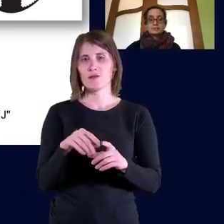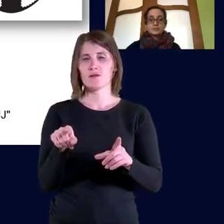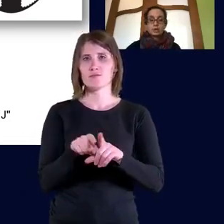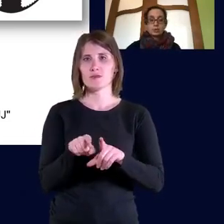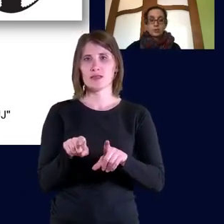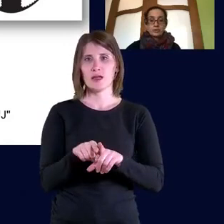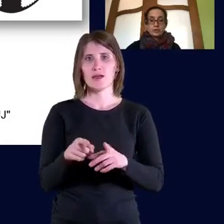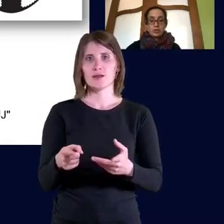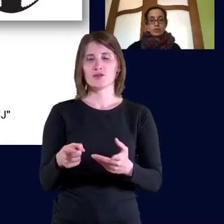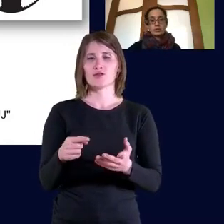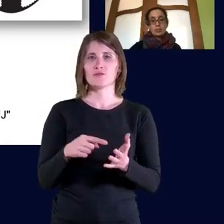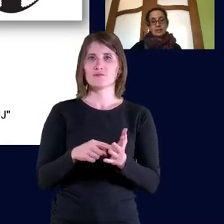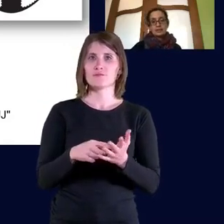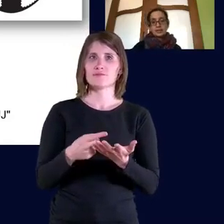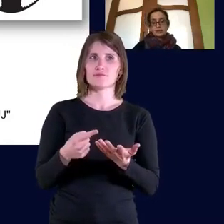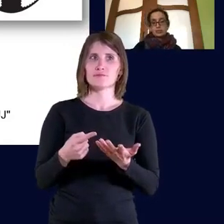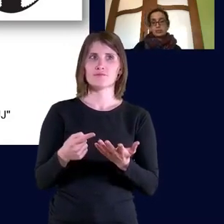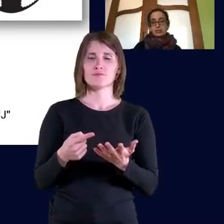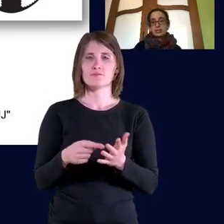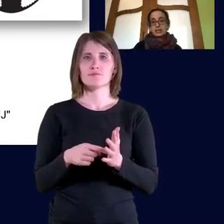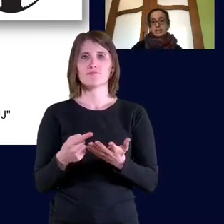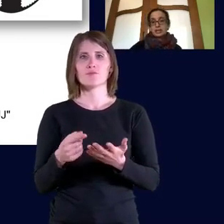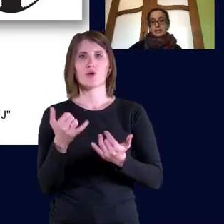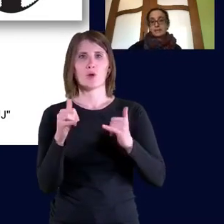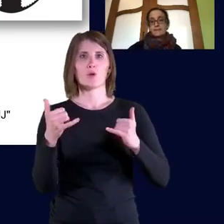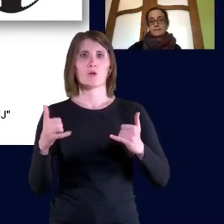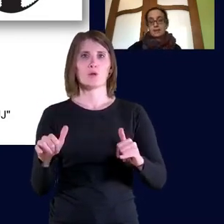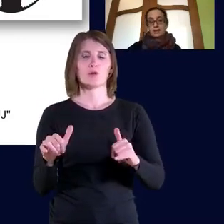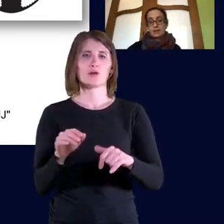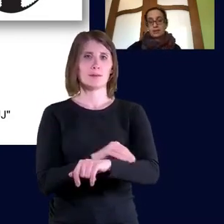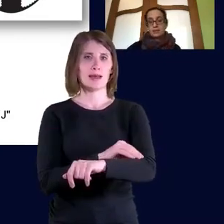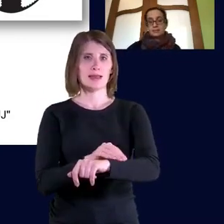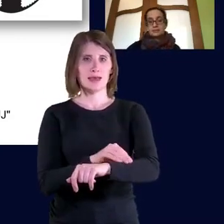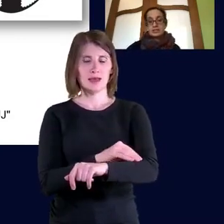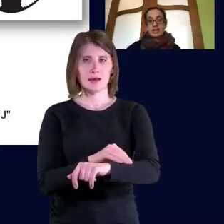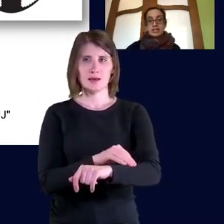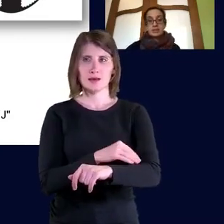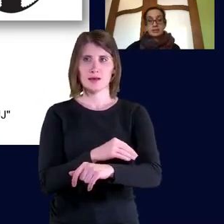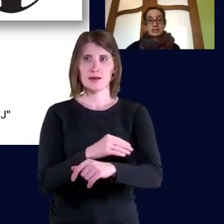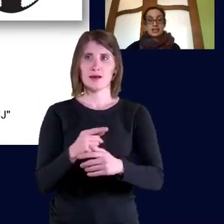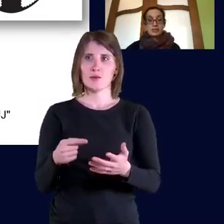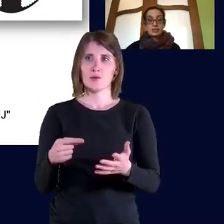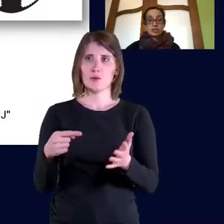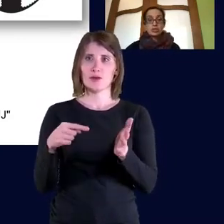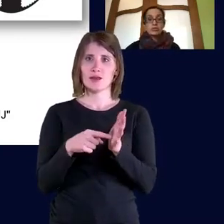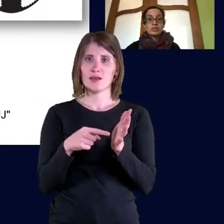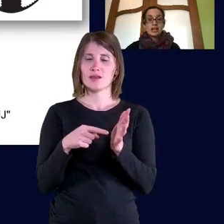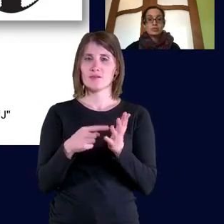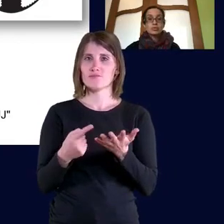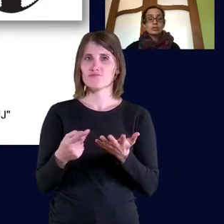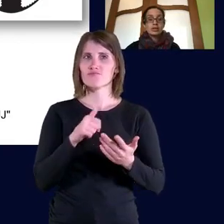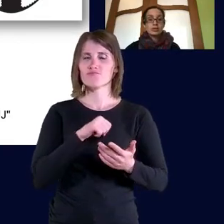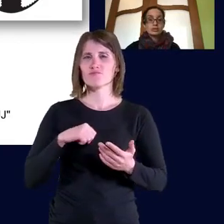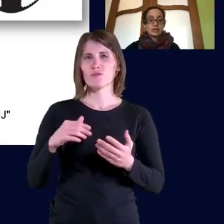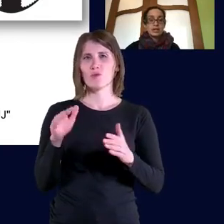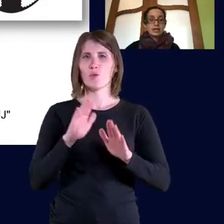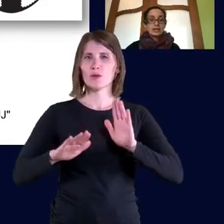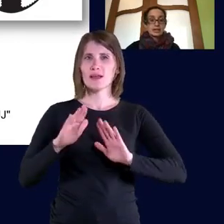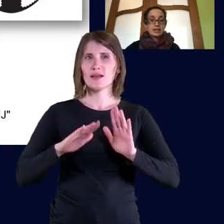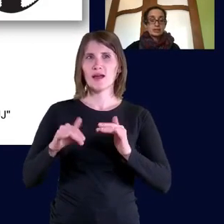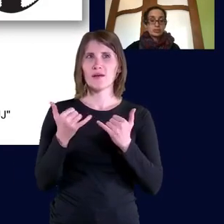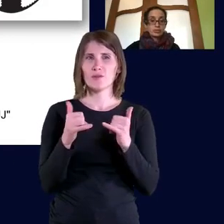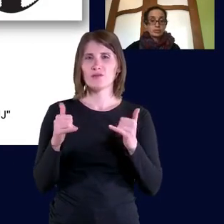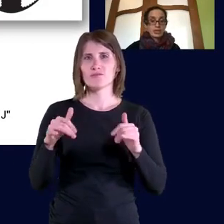górę odpowiednio dobrane tekstury i staraj się staram się też unikać dużej